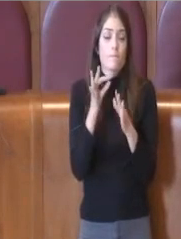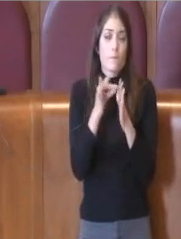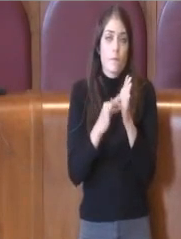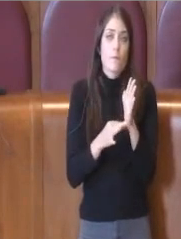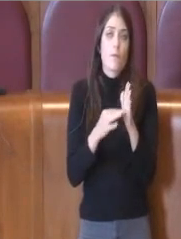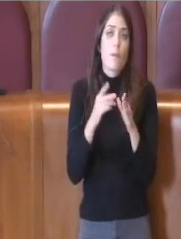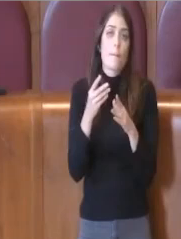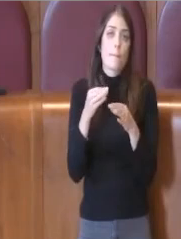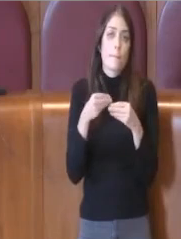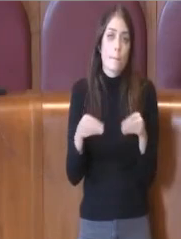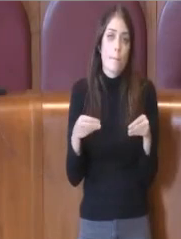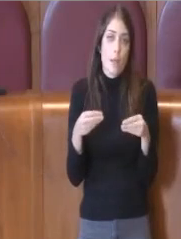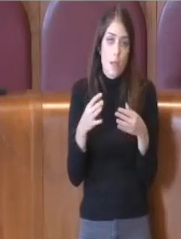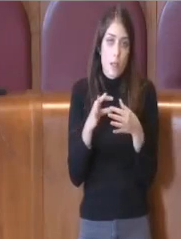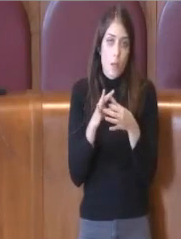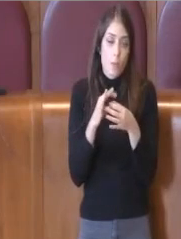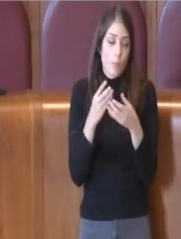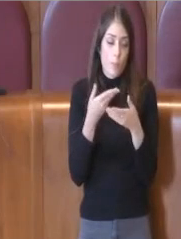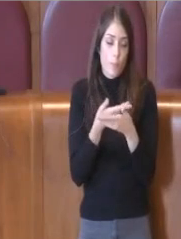beni pubblici, e messi